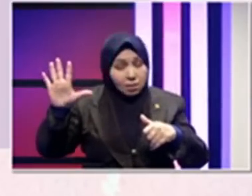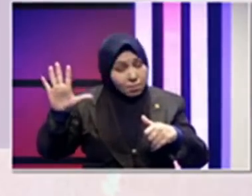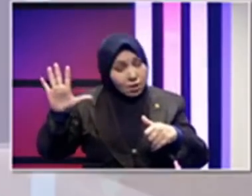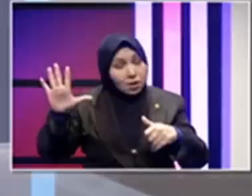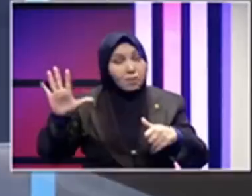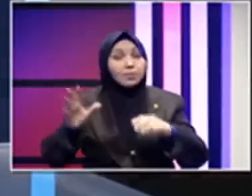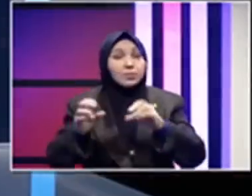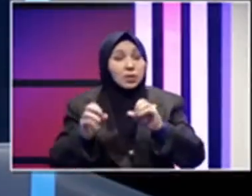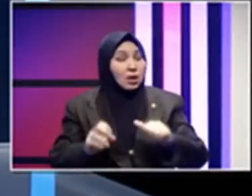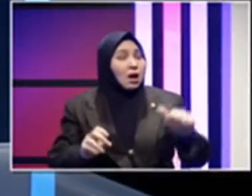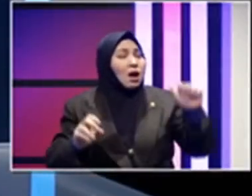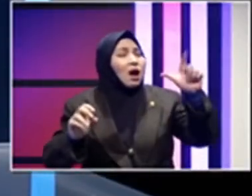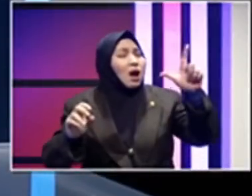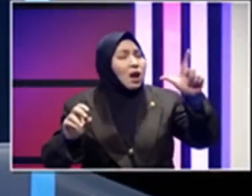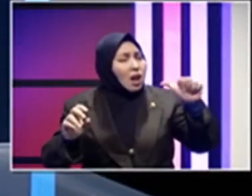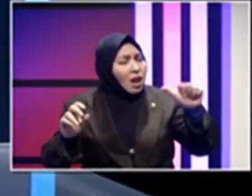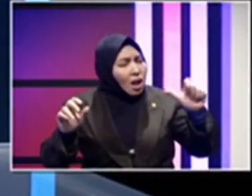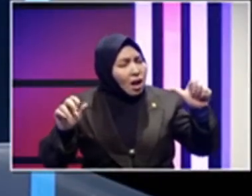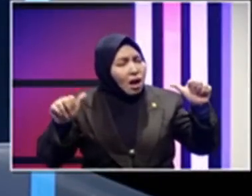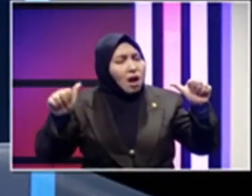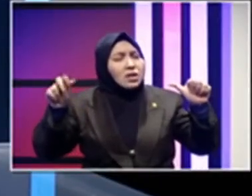1 2 3 4 5.